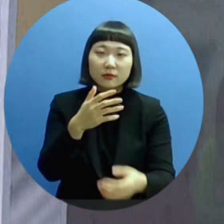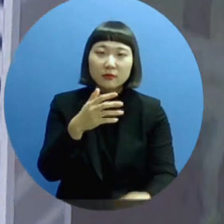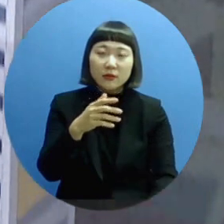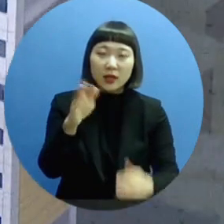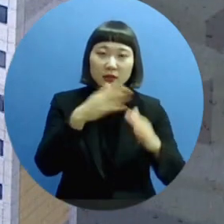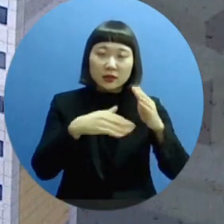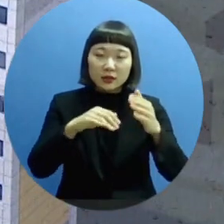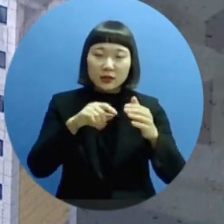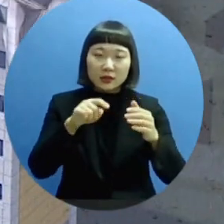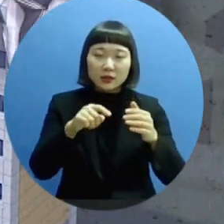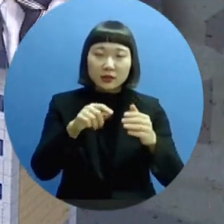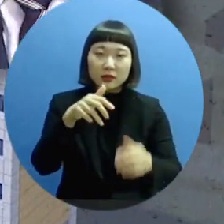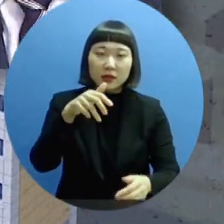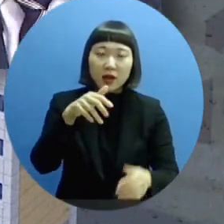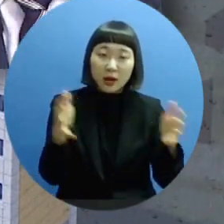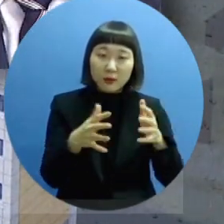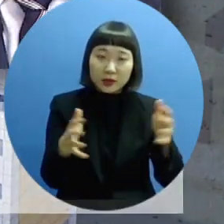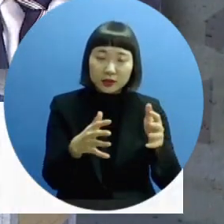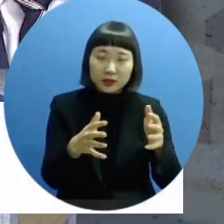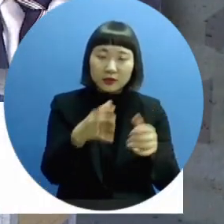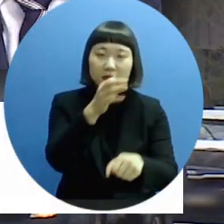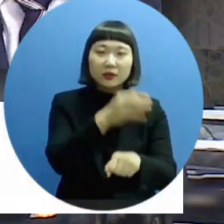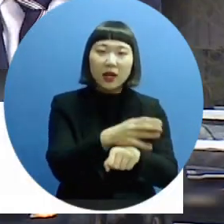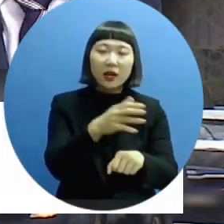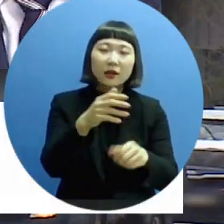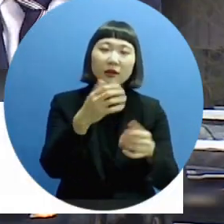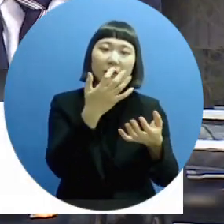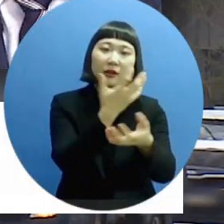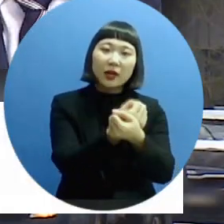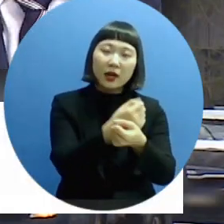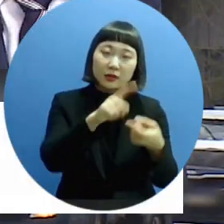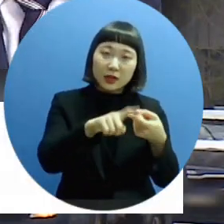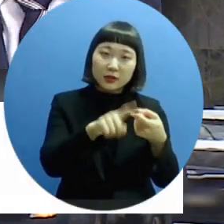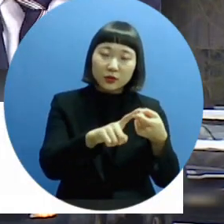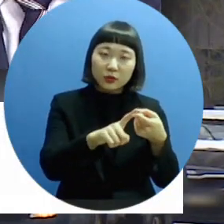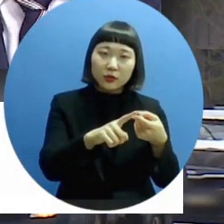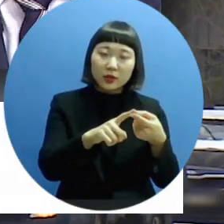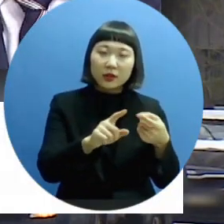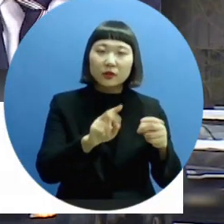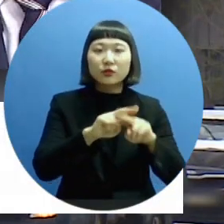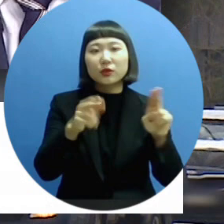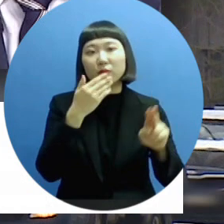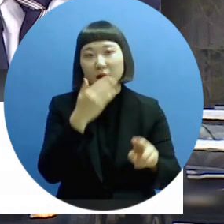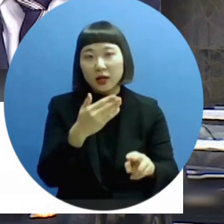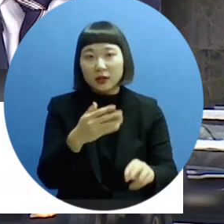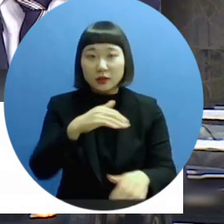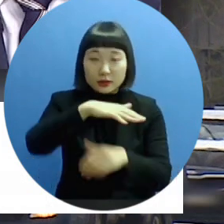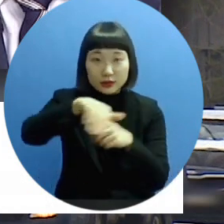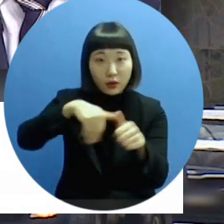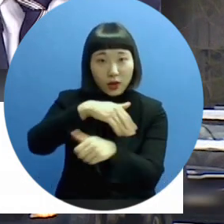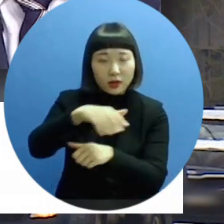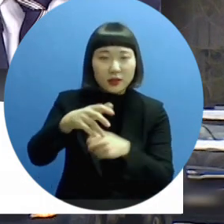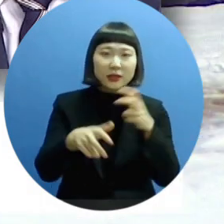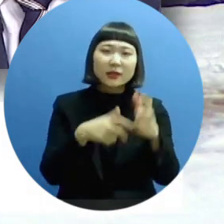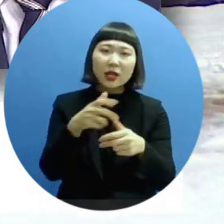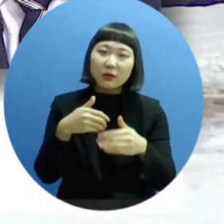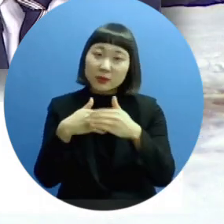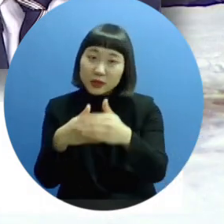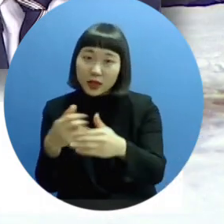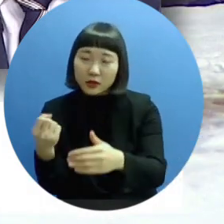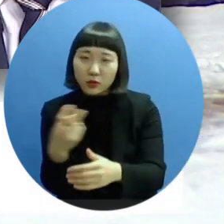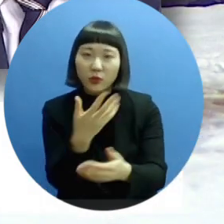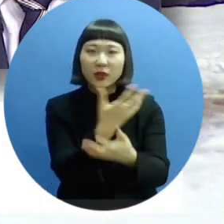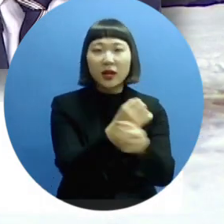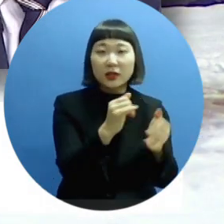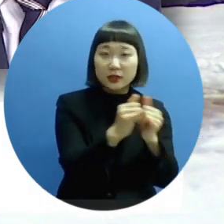있습니다. 이런 상황이라면 사업 시행자와 계약자 모두 큰 리스크가 될 수 있기 때문에 오히려 30%